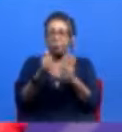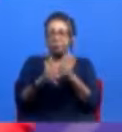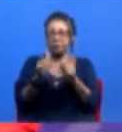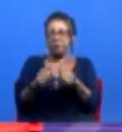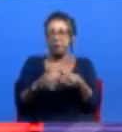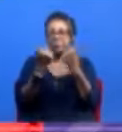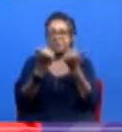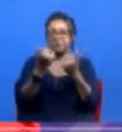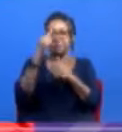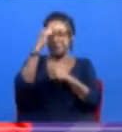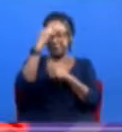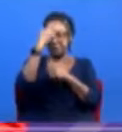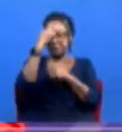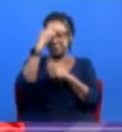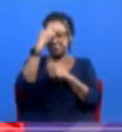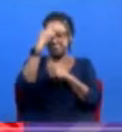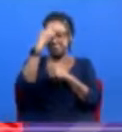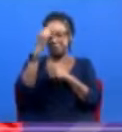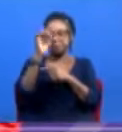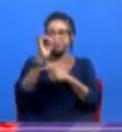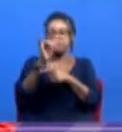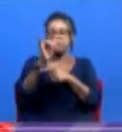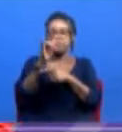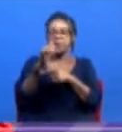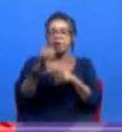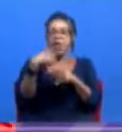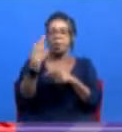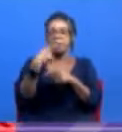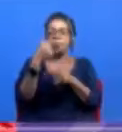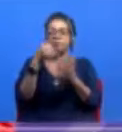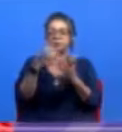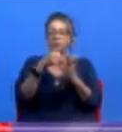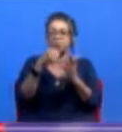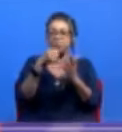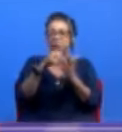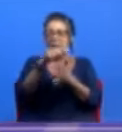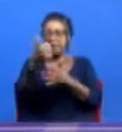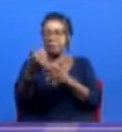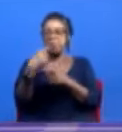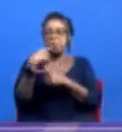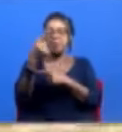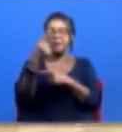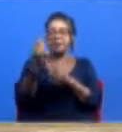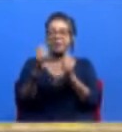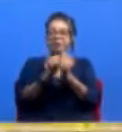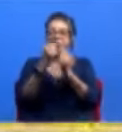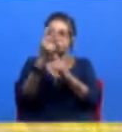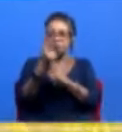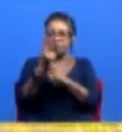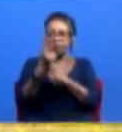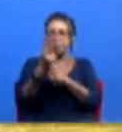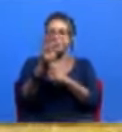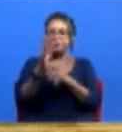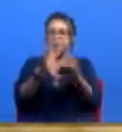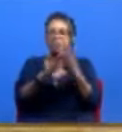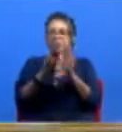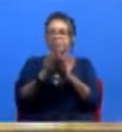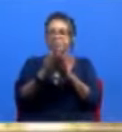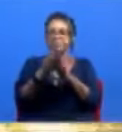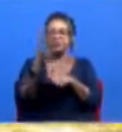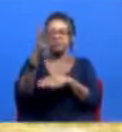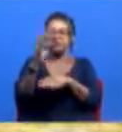nchini India. Mwana mtindo huyo alikuwa miongoni mwa washindani wengine 112 ambapo aliibuka kati ya 40